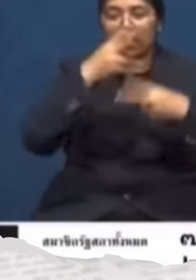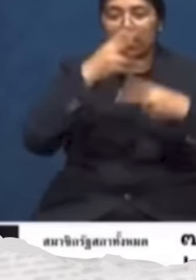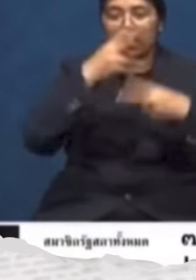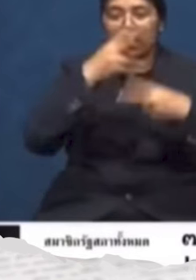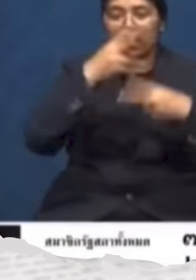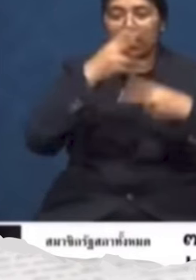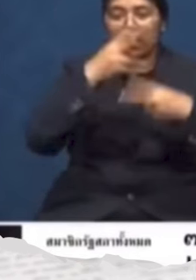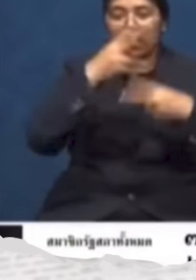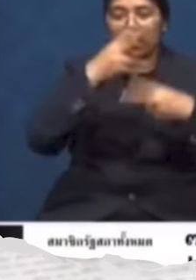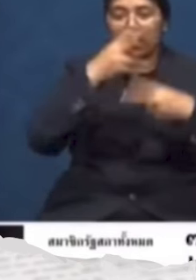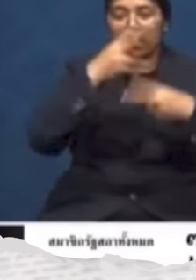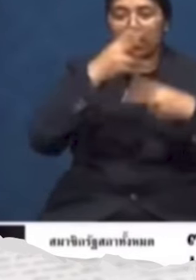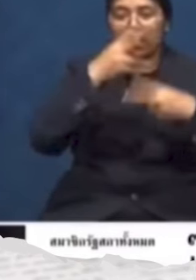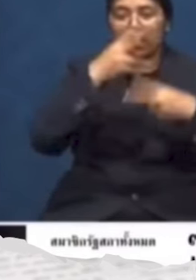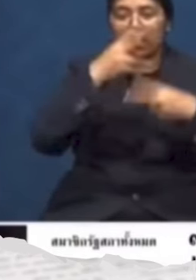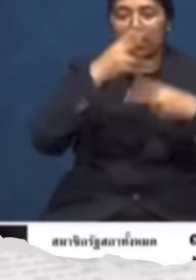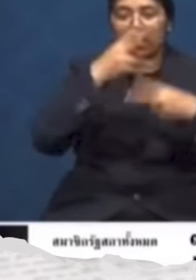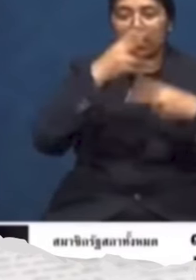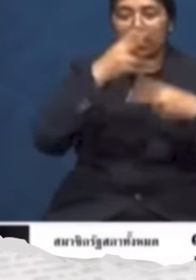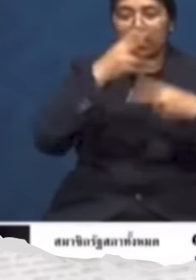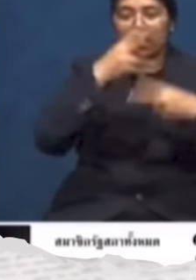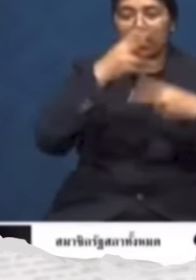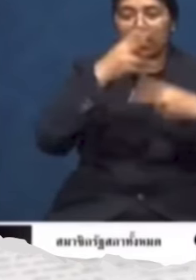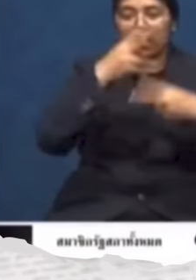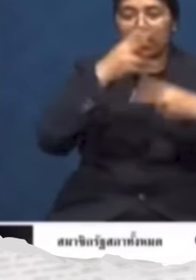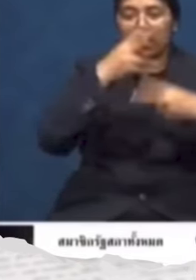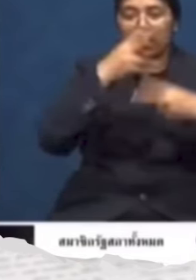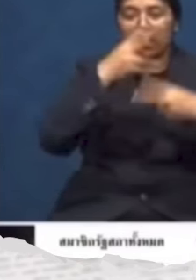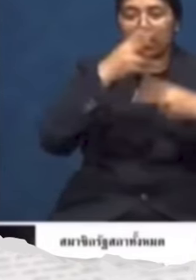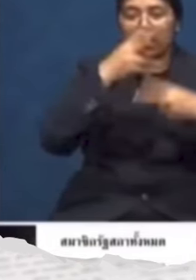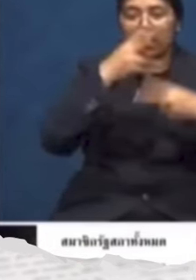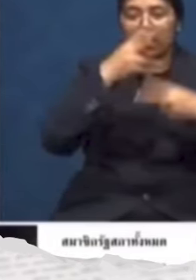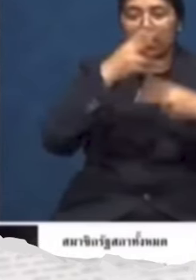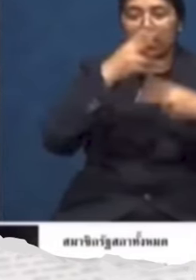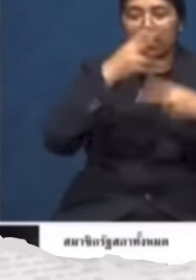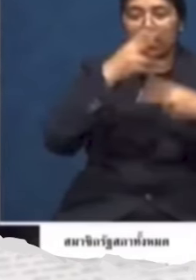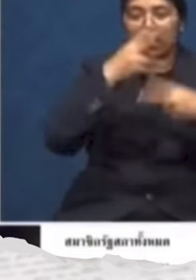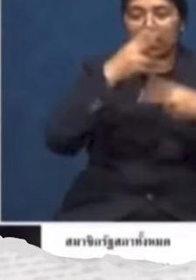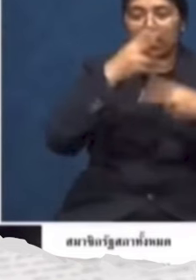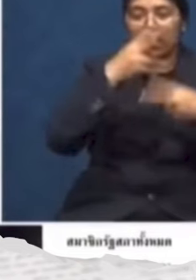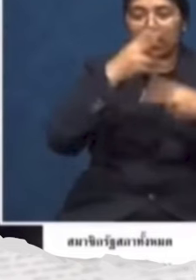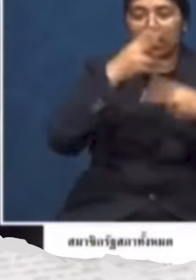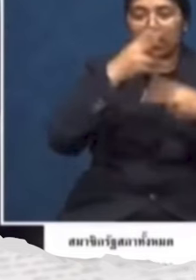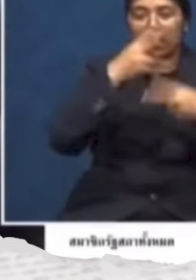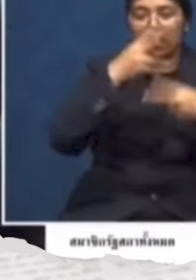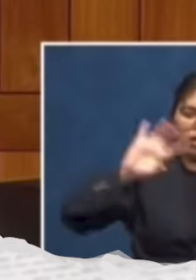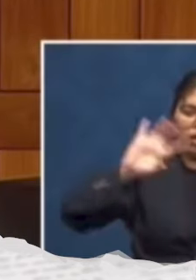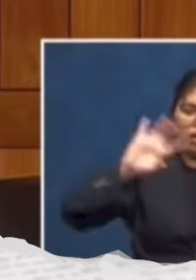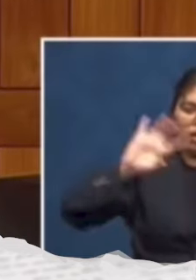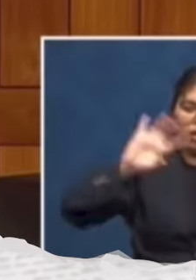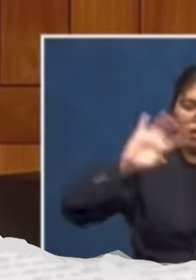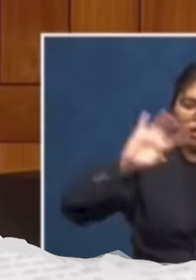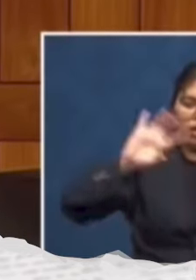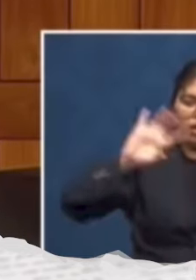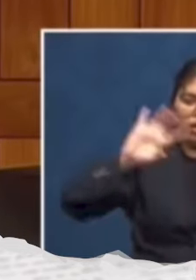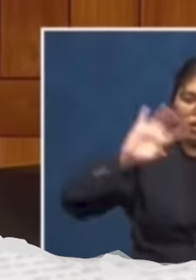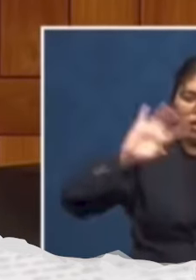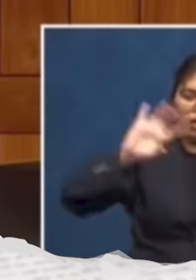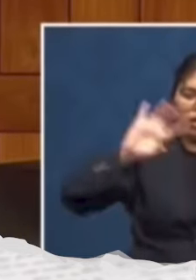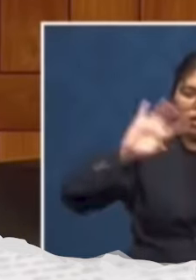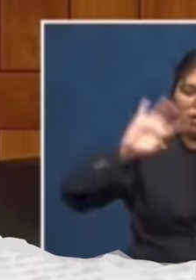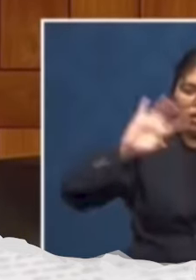เพื่อเจรจาแก้ปัญหาเรื่องเครื่องยนต์เรือดำน้ำให้จบไปขณะที่ประเทศเนี่ยต้องการความสามัคคีปัญหาต้องถูกแก้ไขอย่างบูรณา